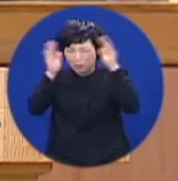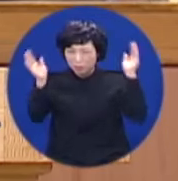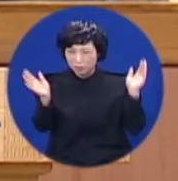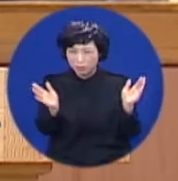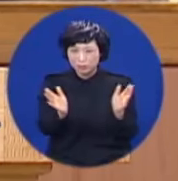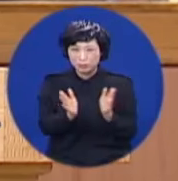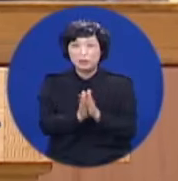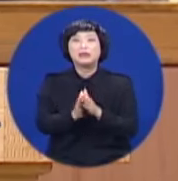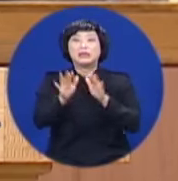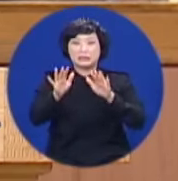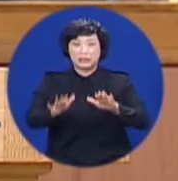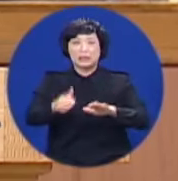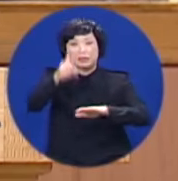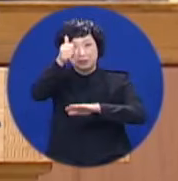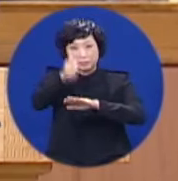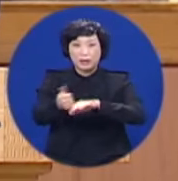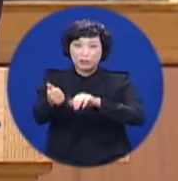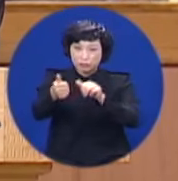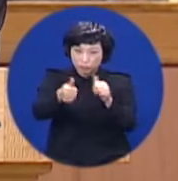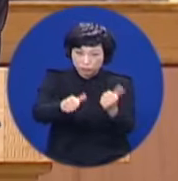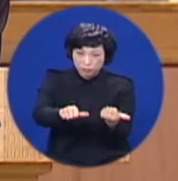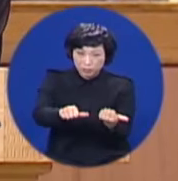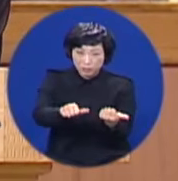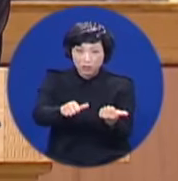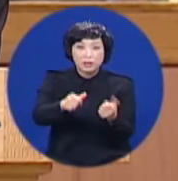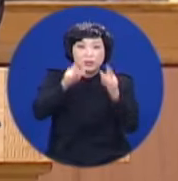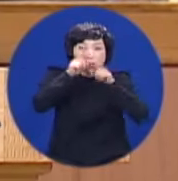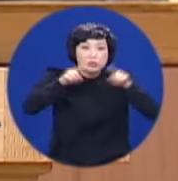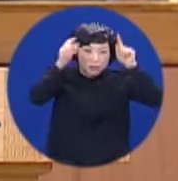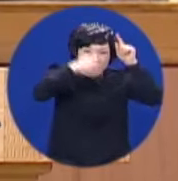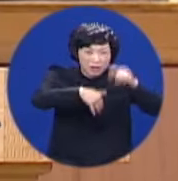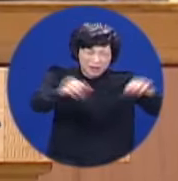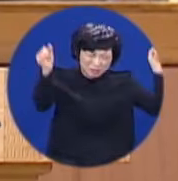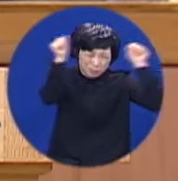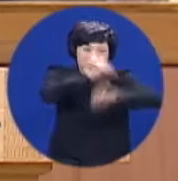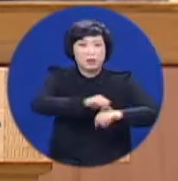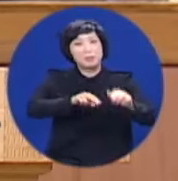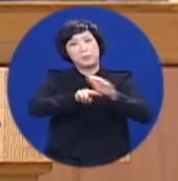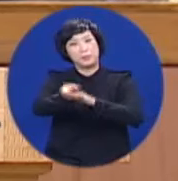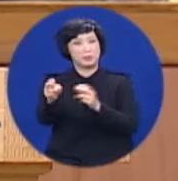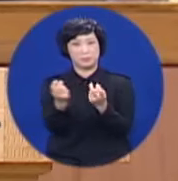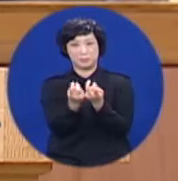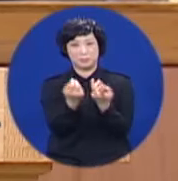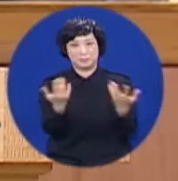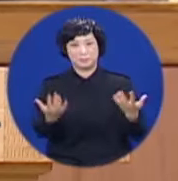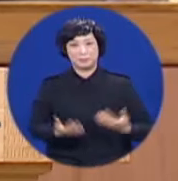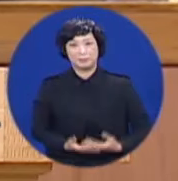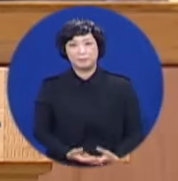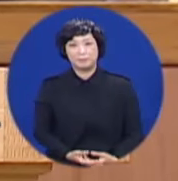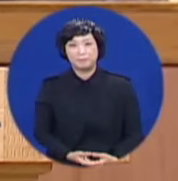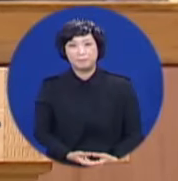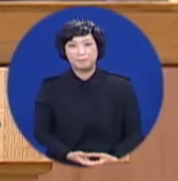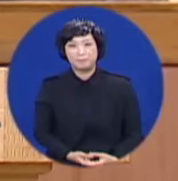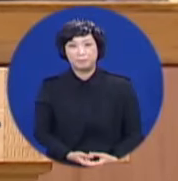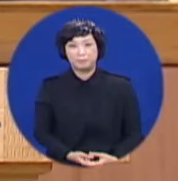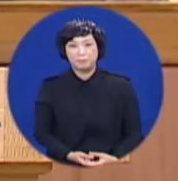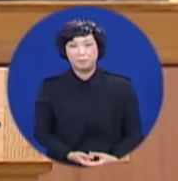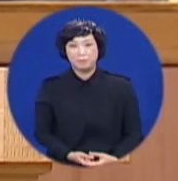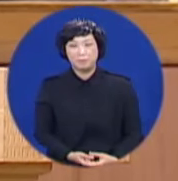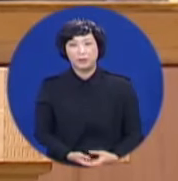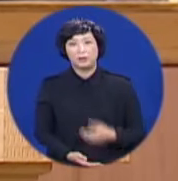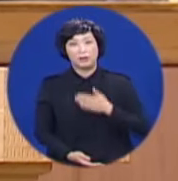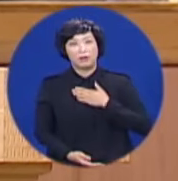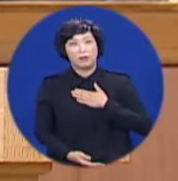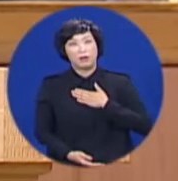죽음으로 말미암아 지옥이라는 멸망을 피할 수 없는 현장.